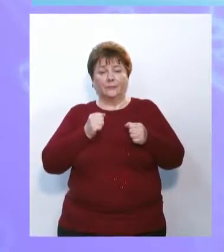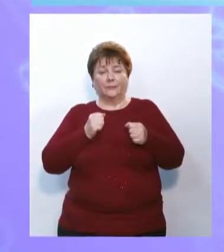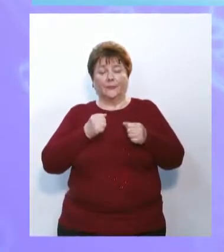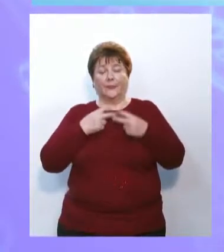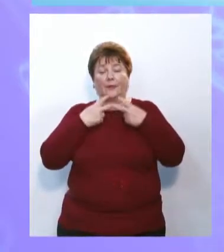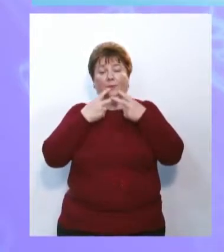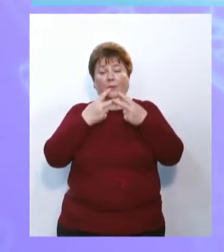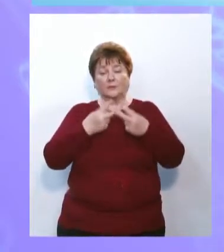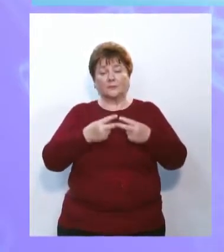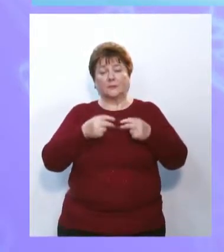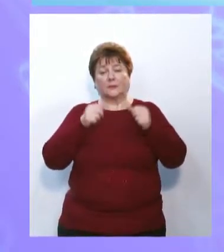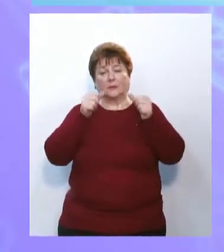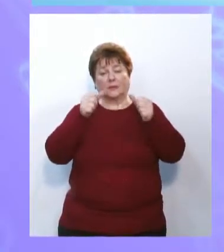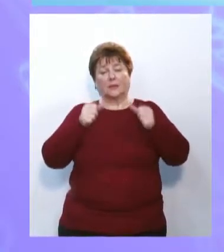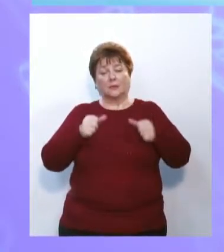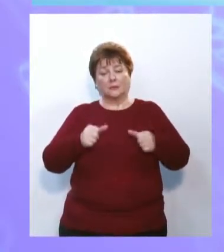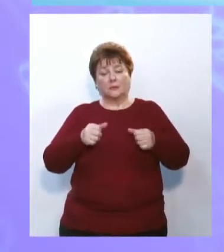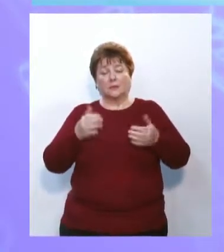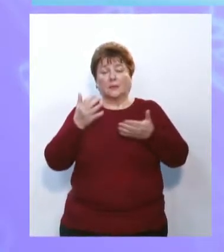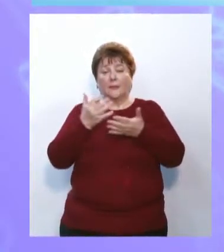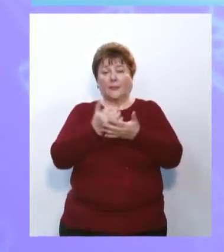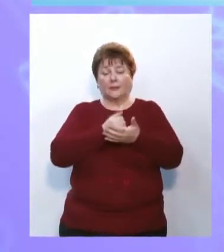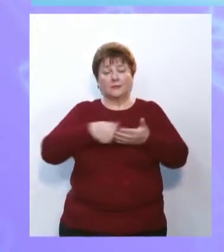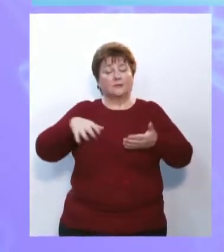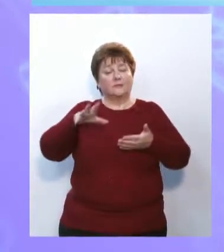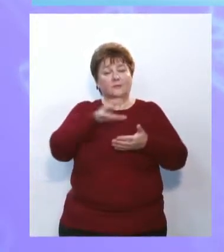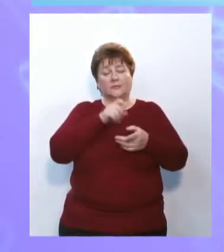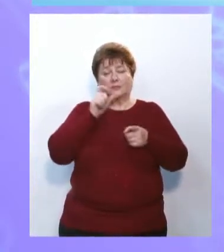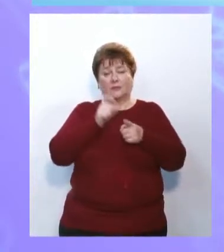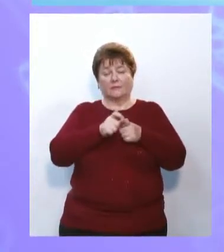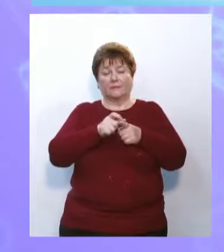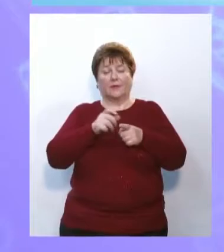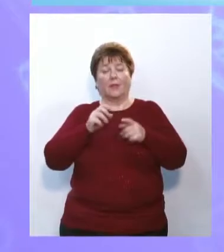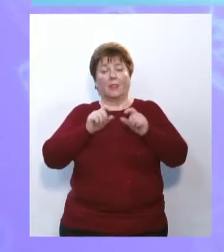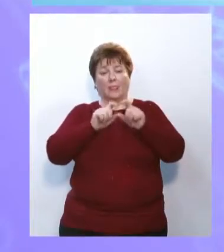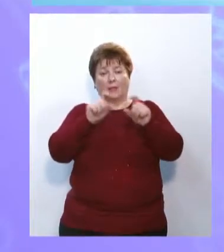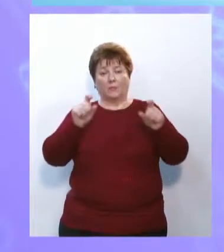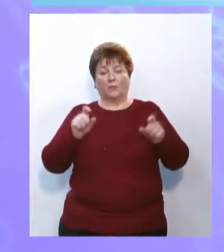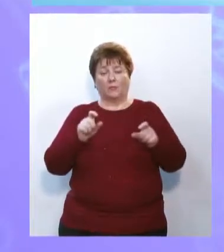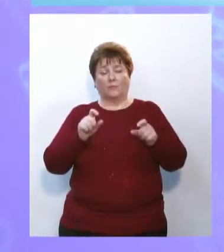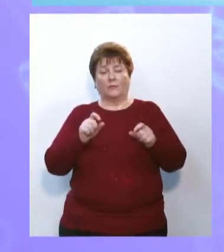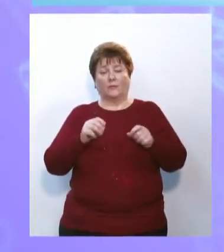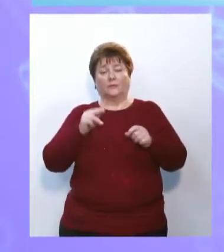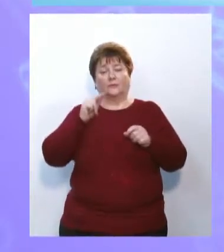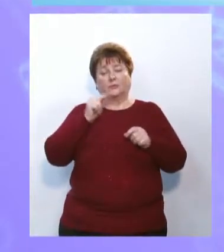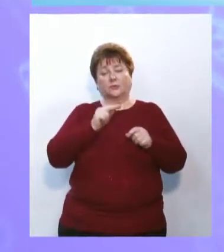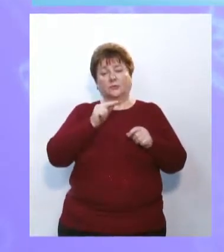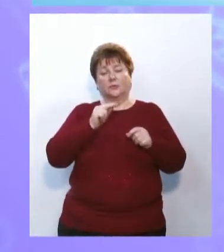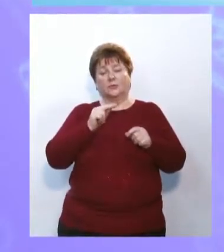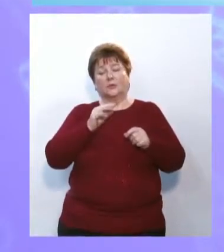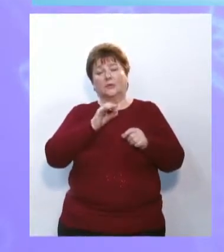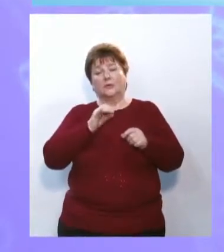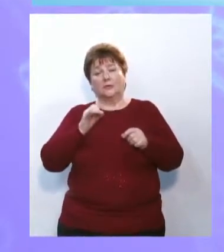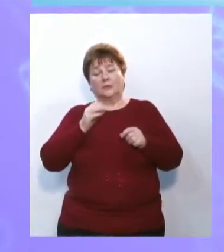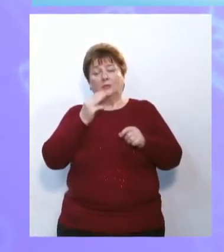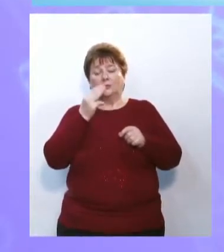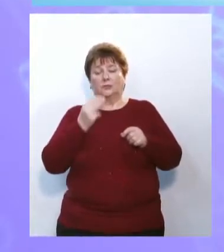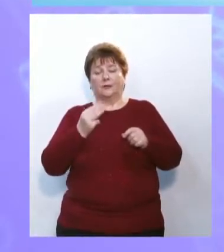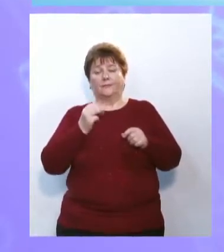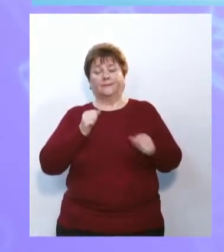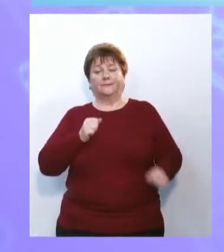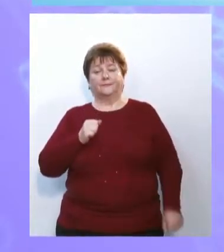Посмотрите на картинки и найдите все слова на букву Ч и Щ.